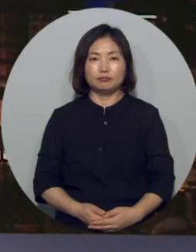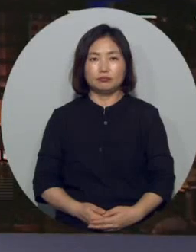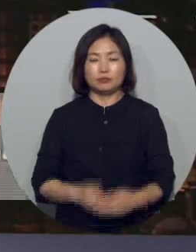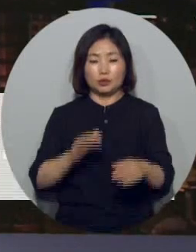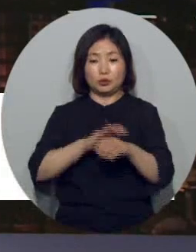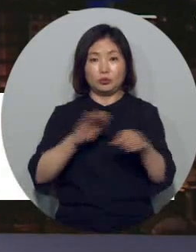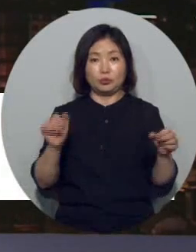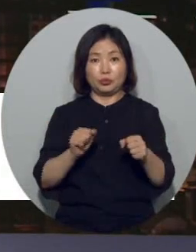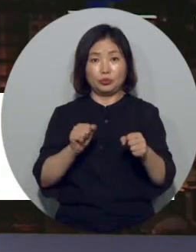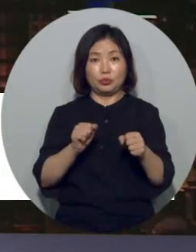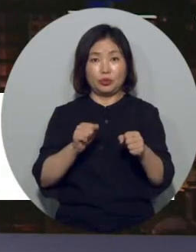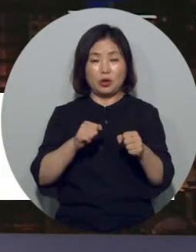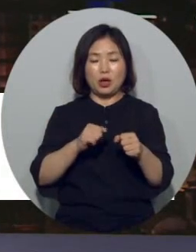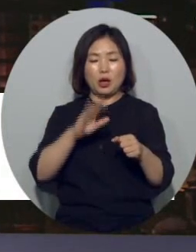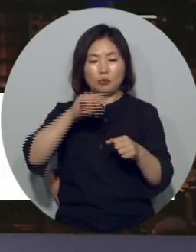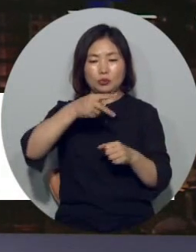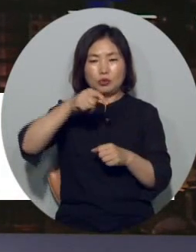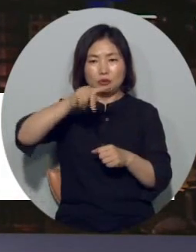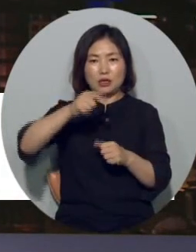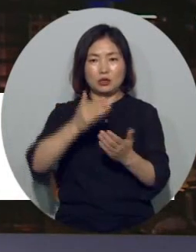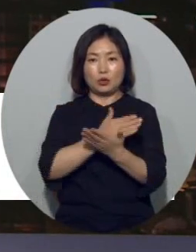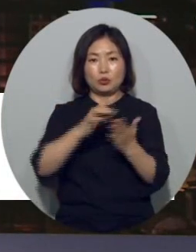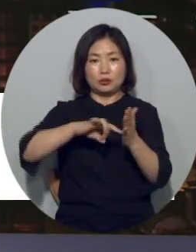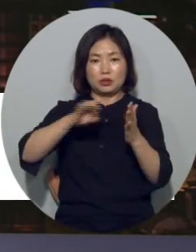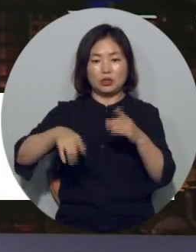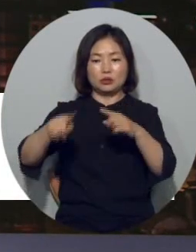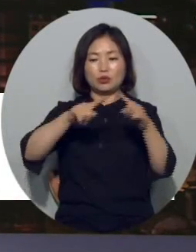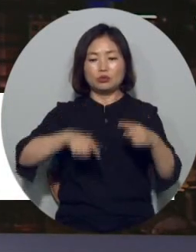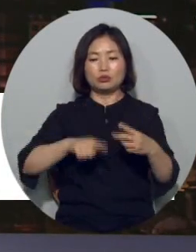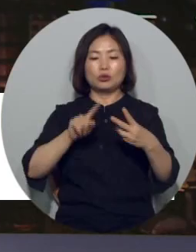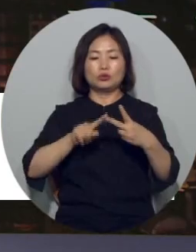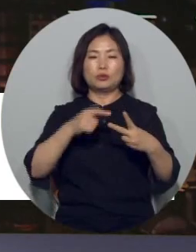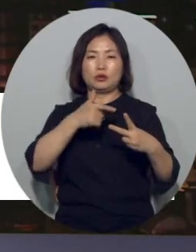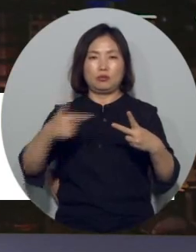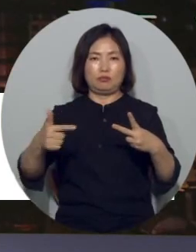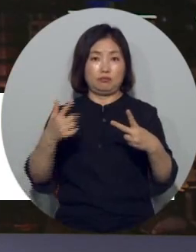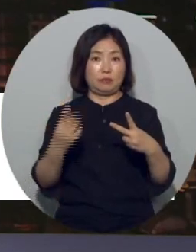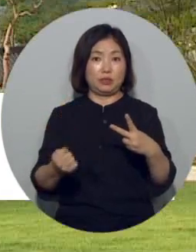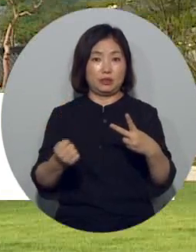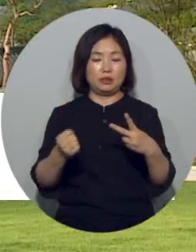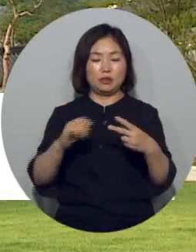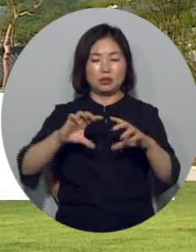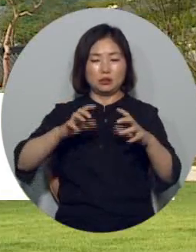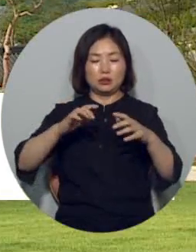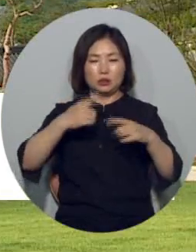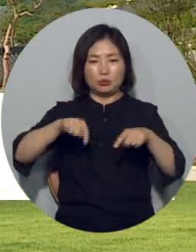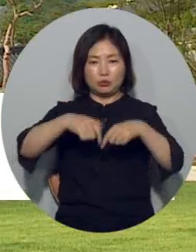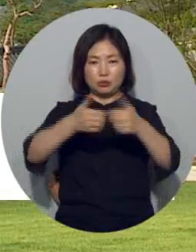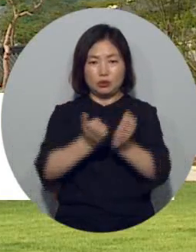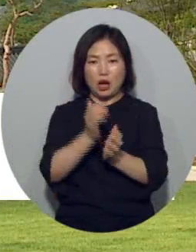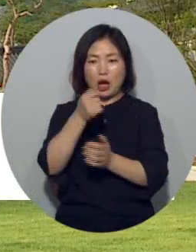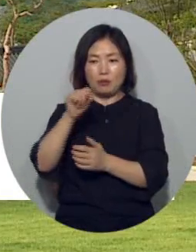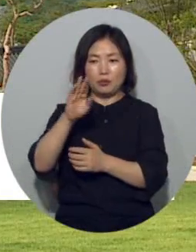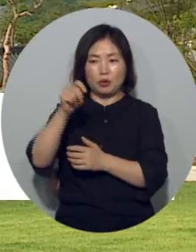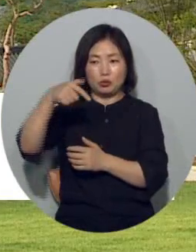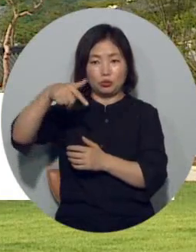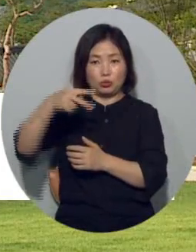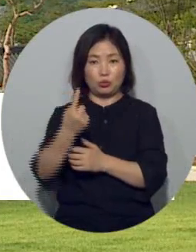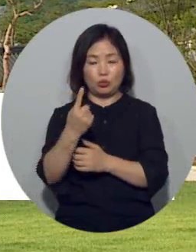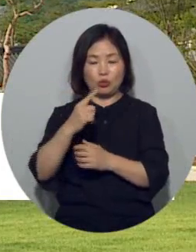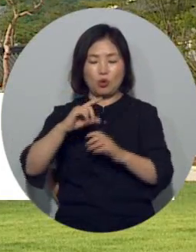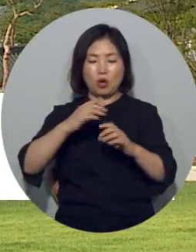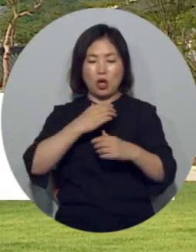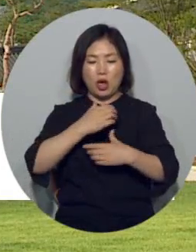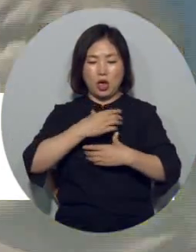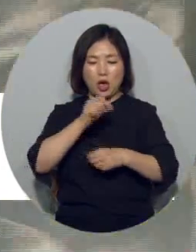경북의 배정된 부동산 교부세 가 전국에서 두 번째로 많았습니다 더불어 민주당 한 병 도의원이 행정안전부